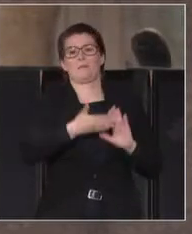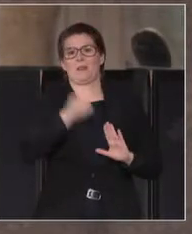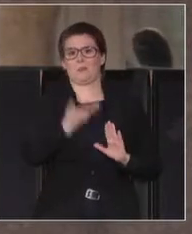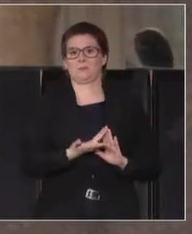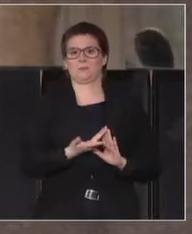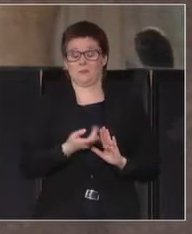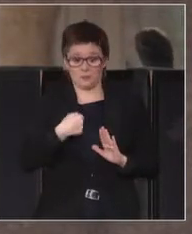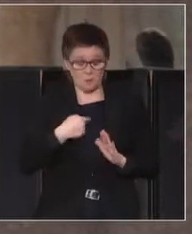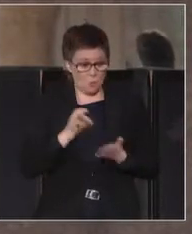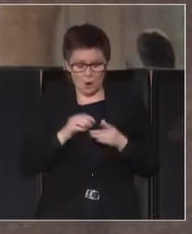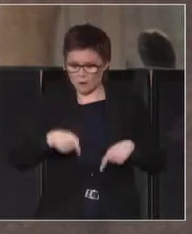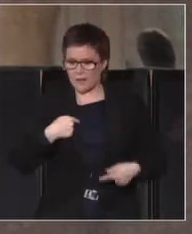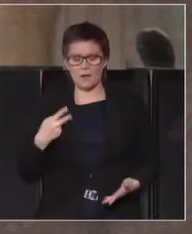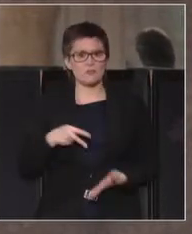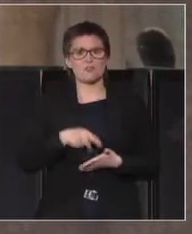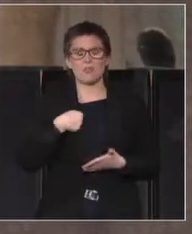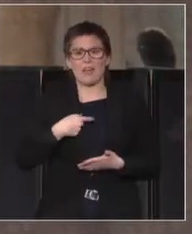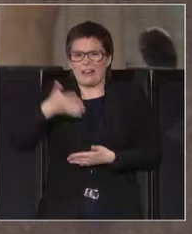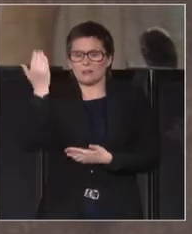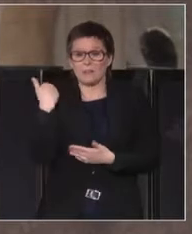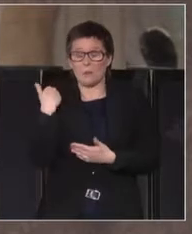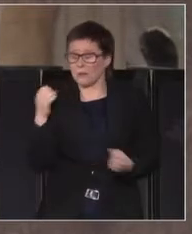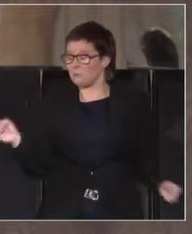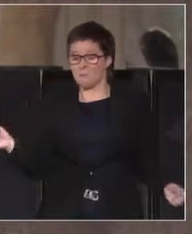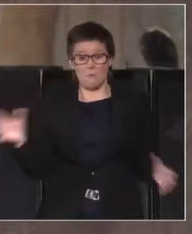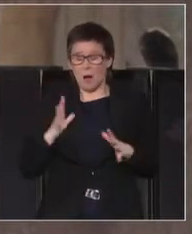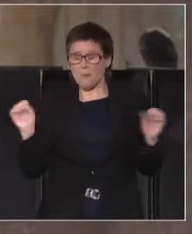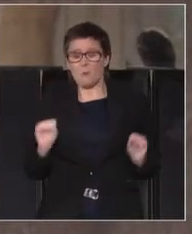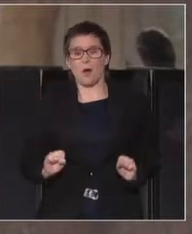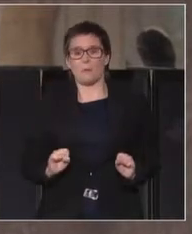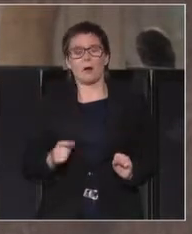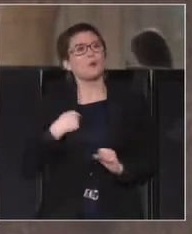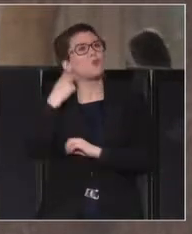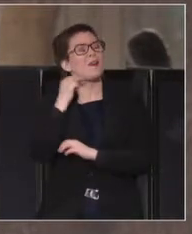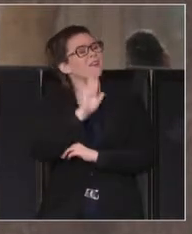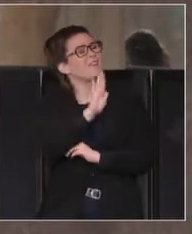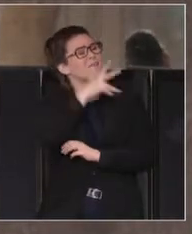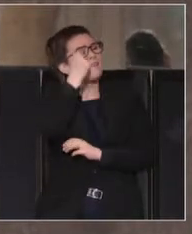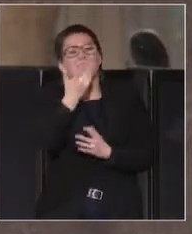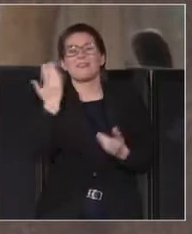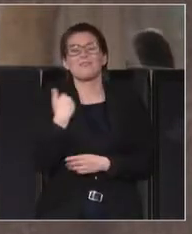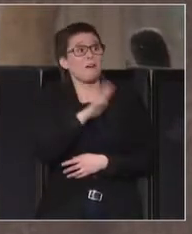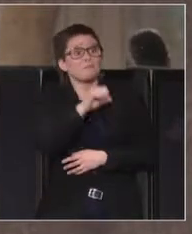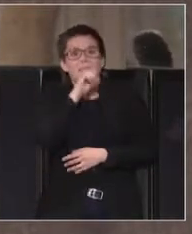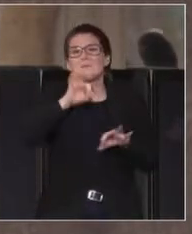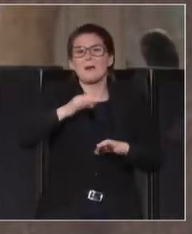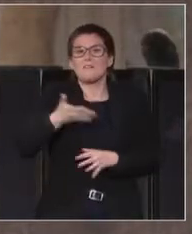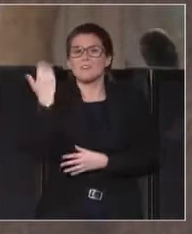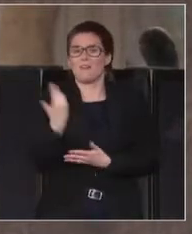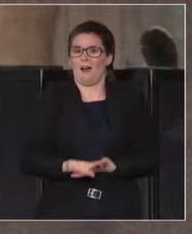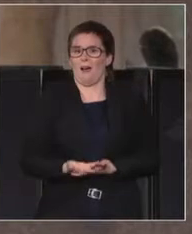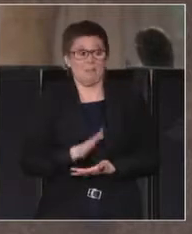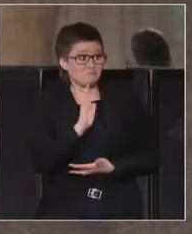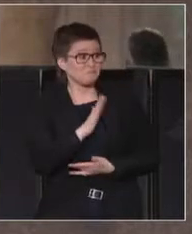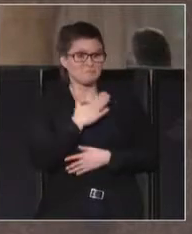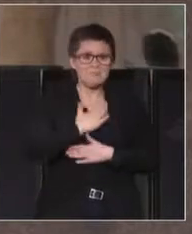diesem Ort des einstigen Schreckens und überlege, was er wohl für ein Mensch war. Seine Lieblingsfarbe will ich wissen und ob er lieber Äpfel